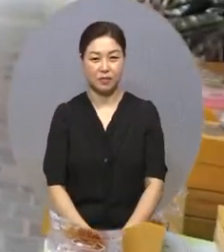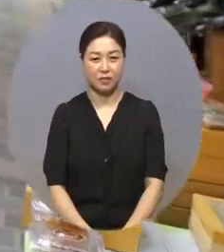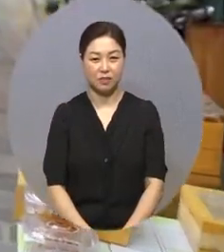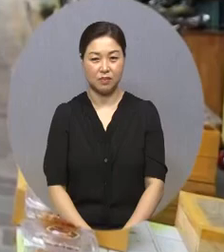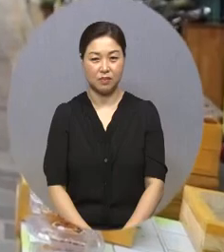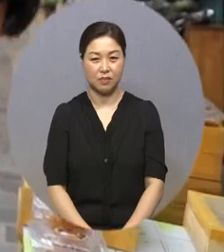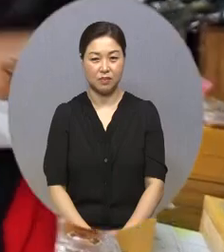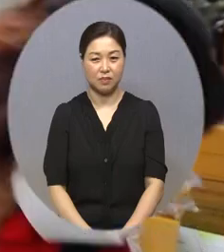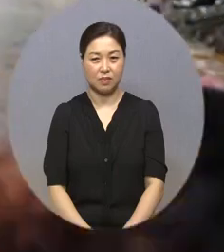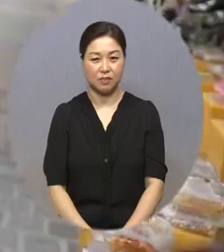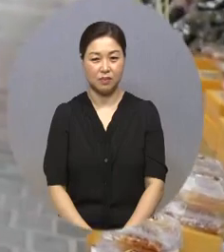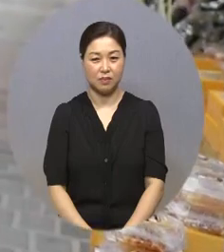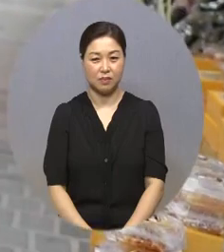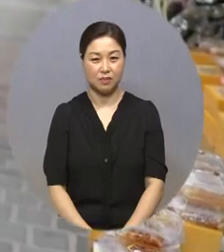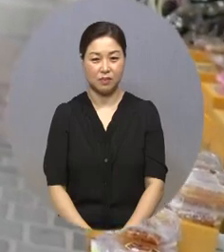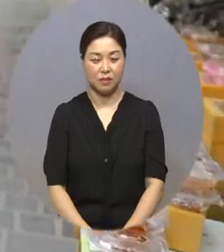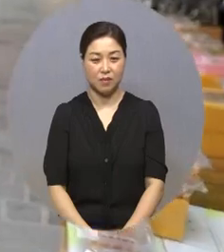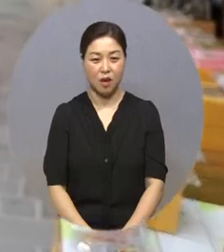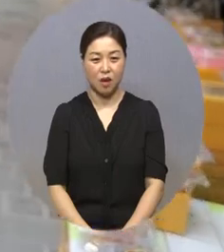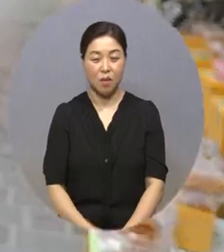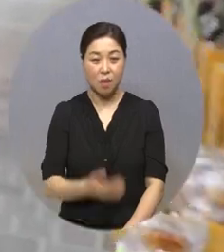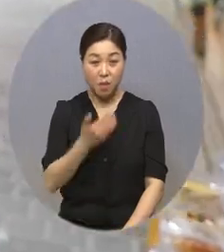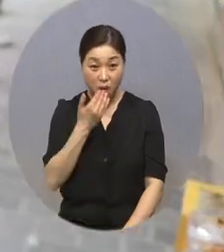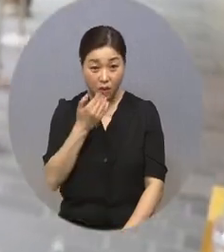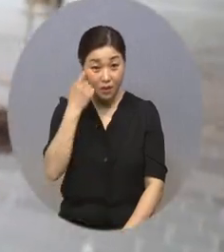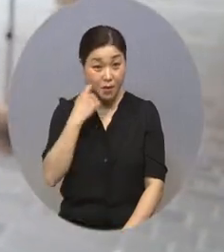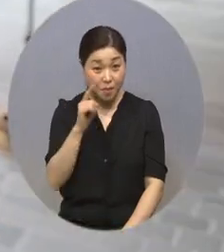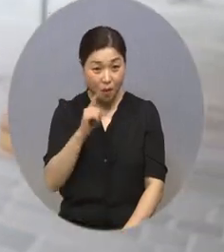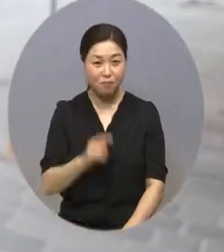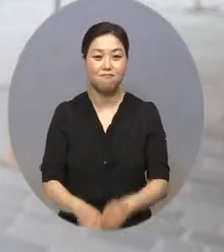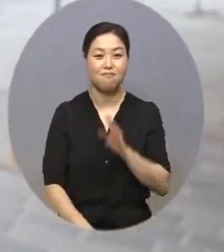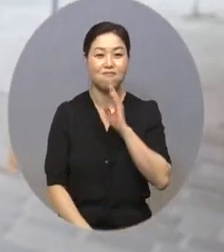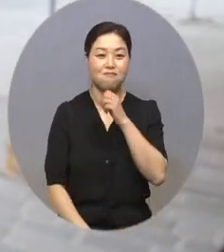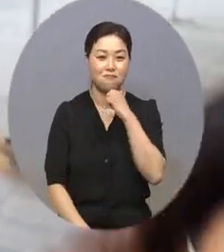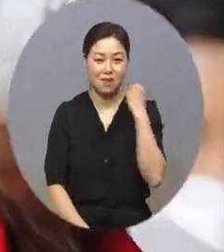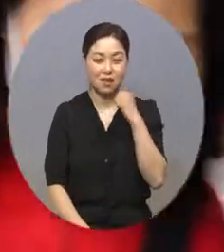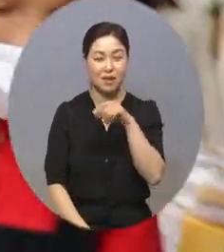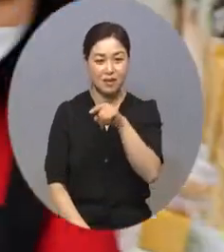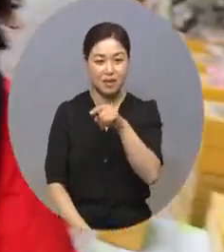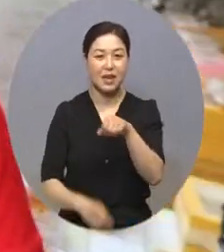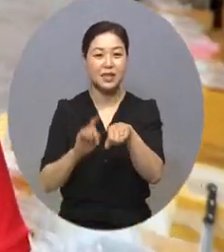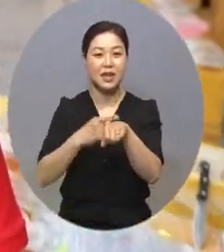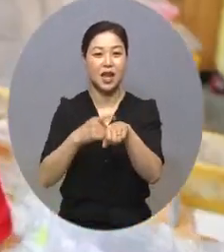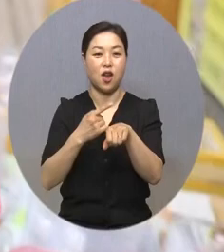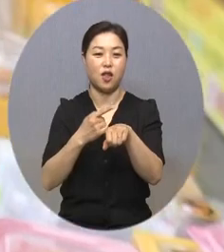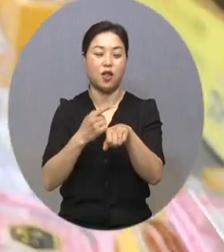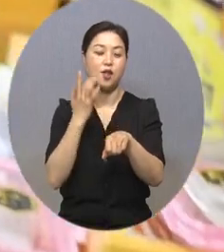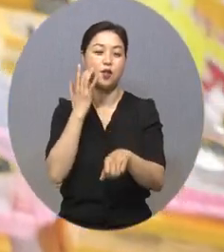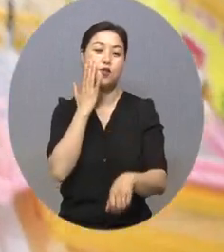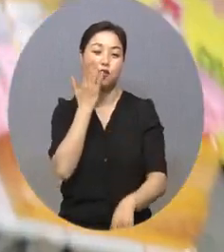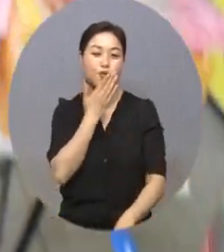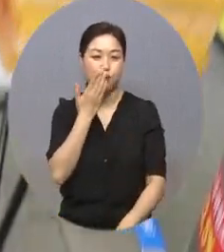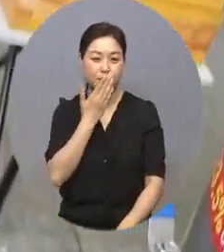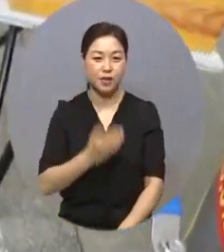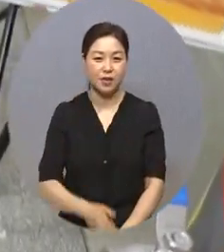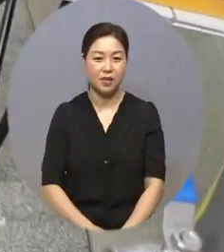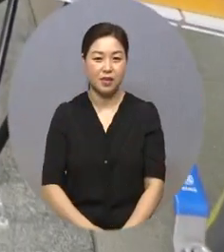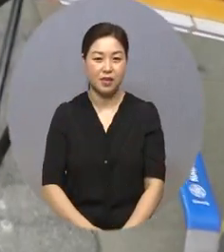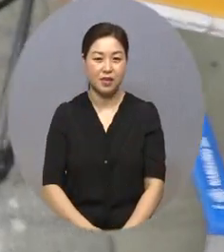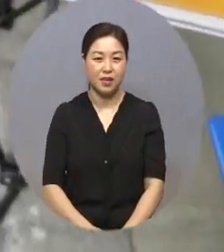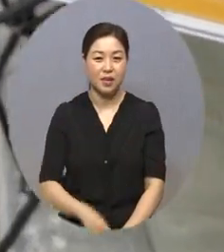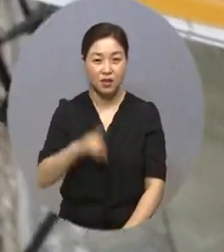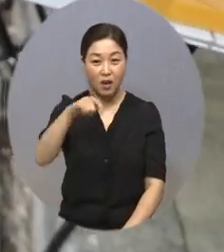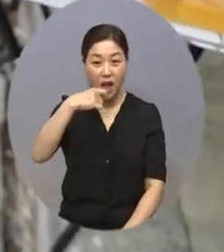7분이 같으세요 도모 멀더 않냐 이게 가 약하게 하군요 그리고 요거 진짜 2g 분들